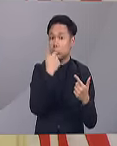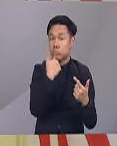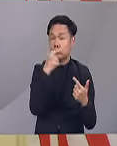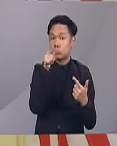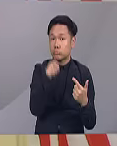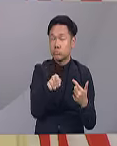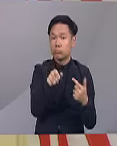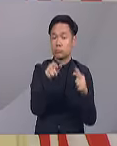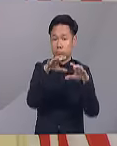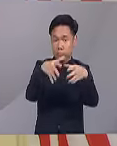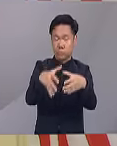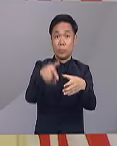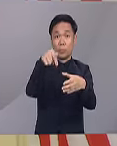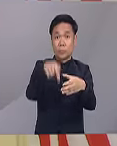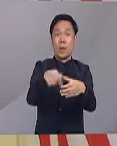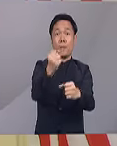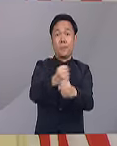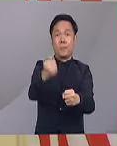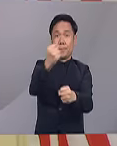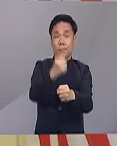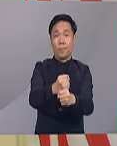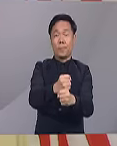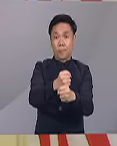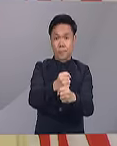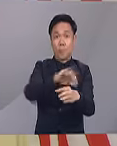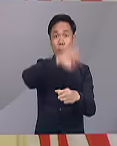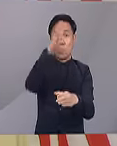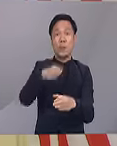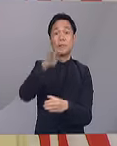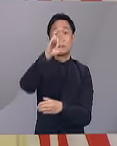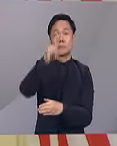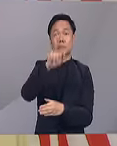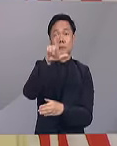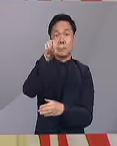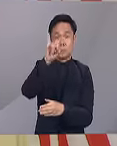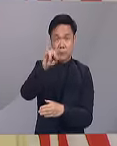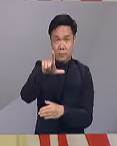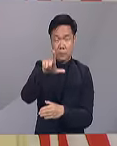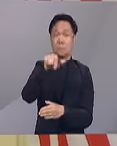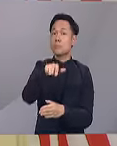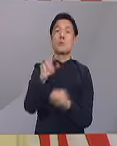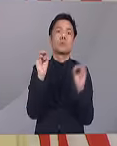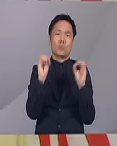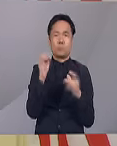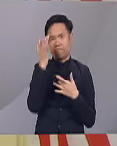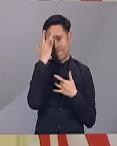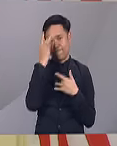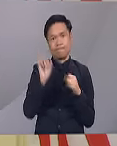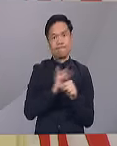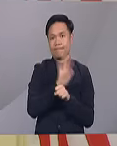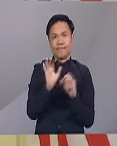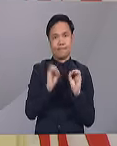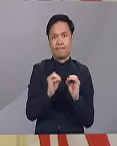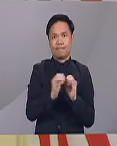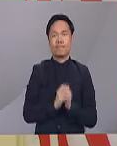dengan yang bertugas di depo tersebut didapati negatif 114.